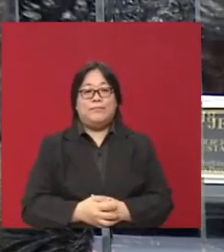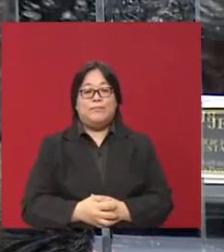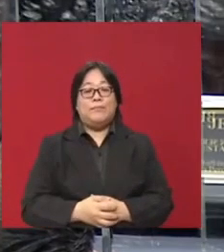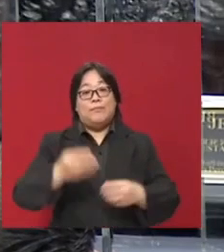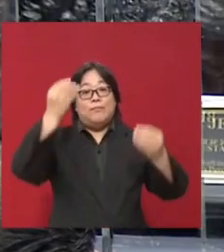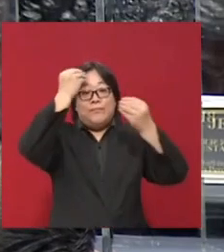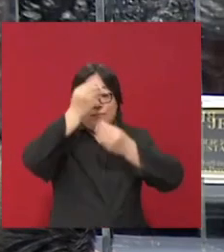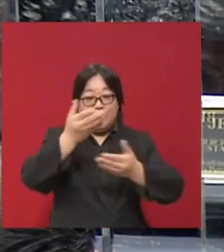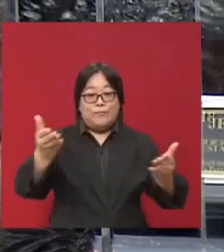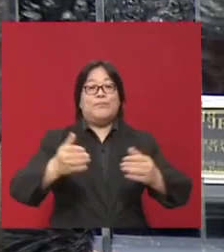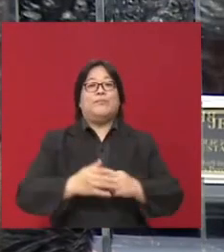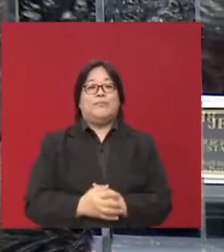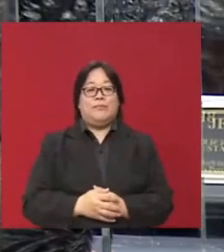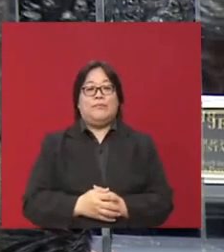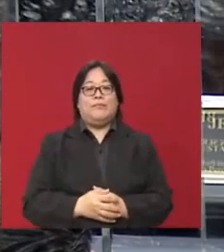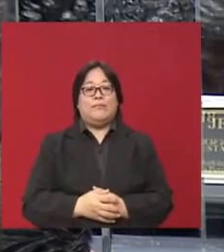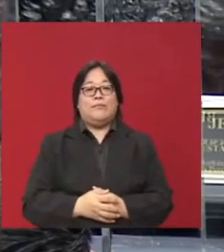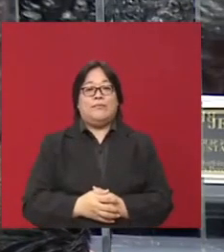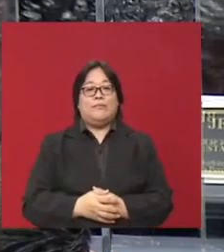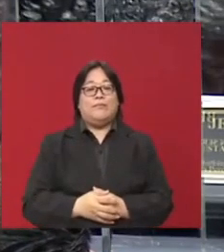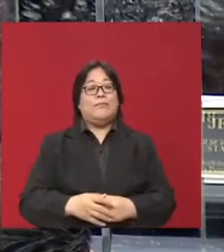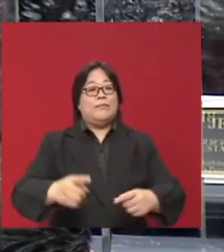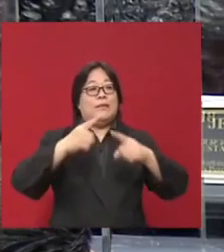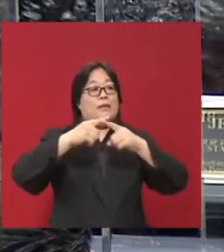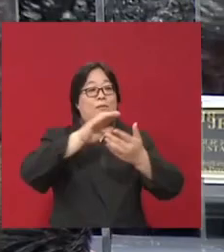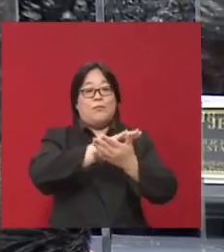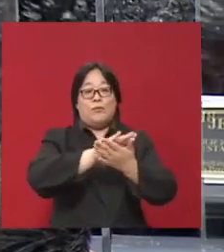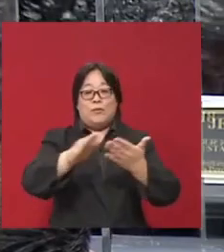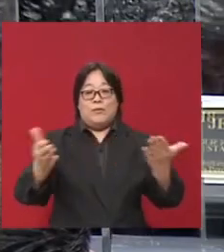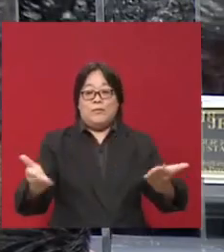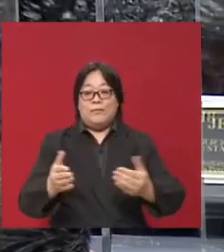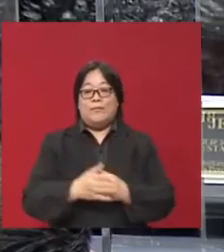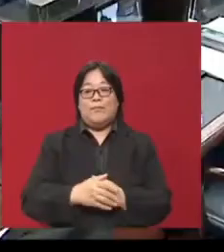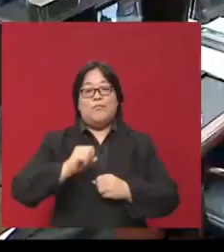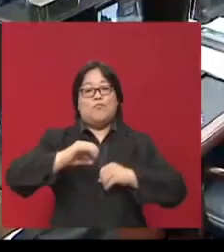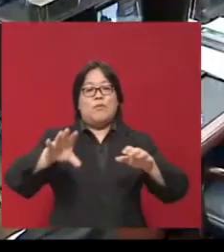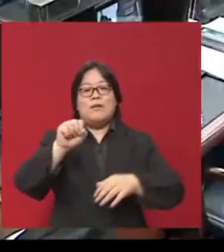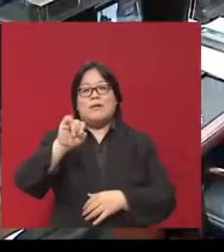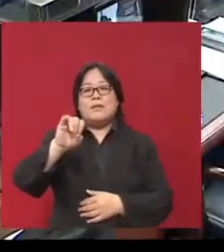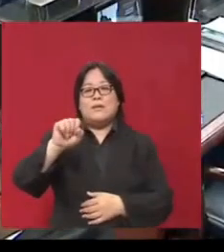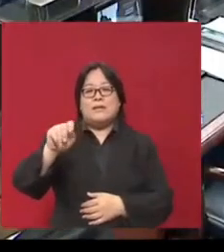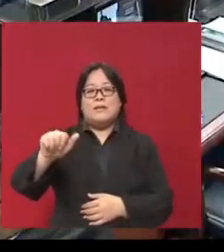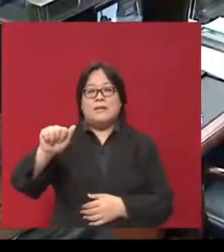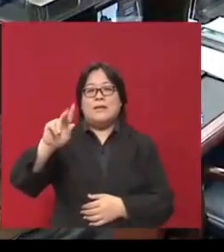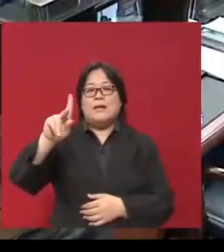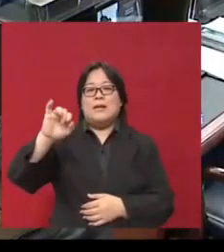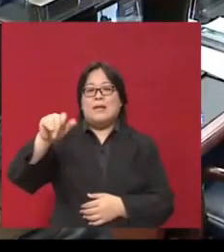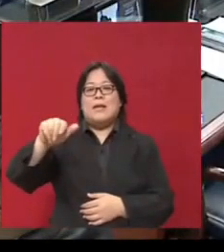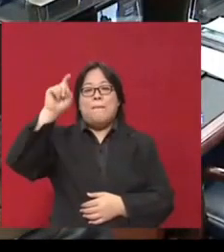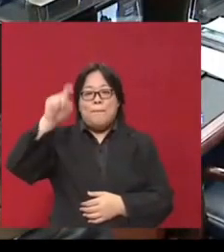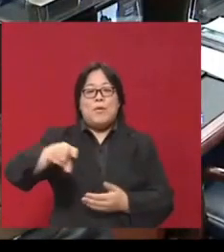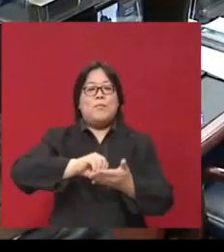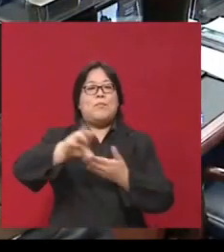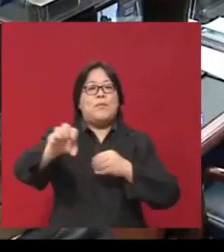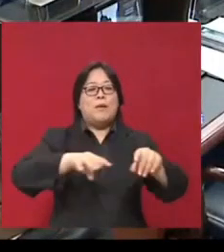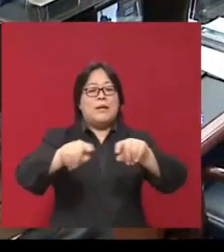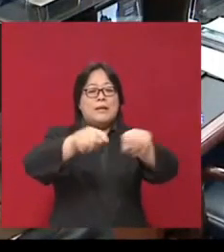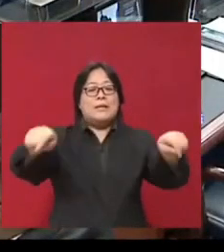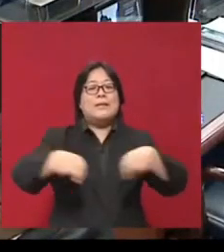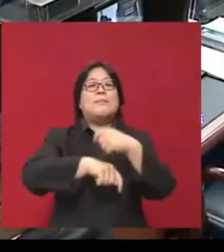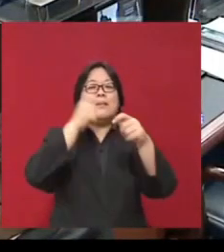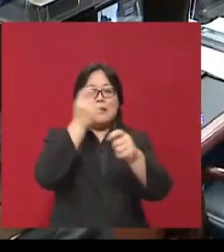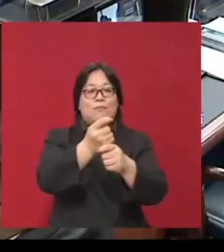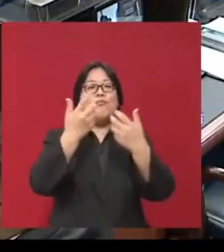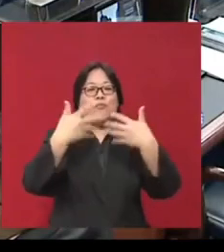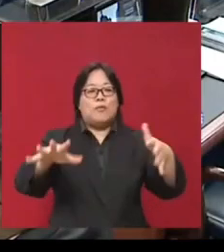untuk makluman bahwa sedang Yaumul Joe buangan si sekelilingku tersebut perlu dirumuskan di premis